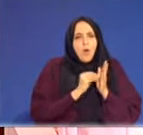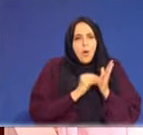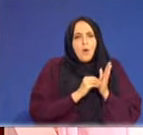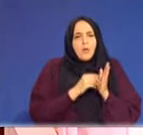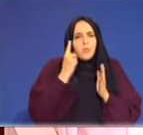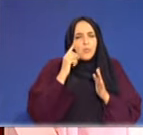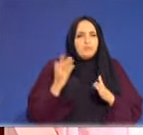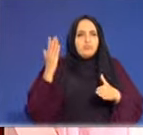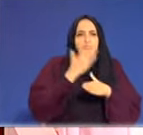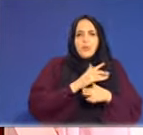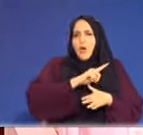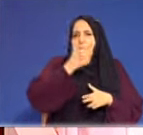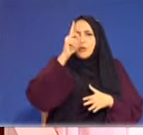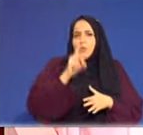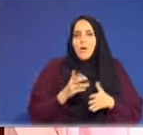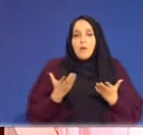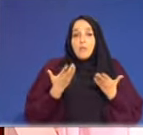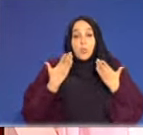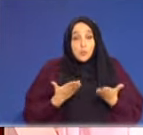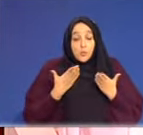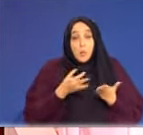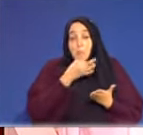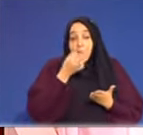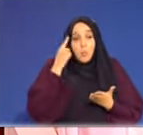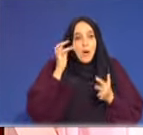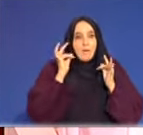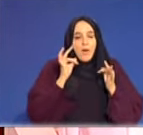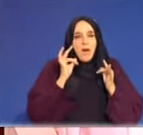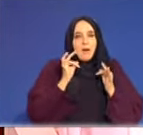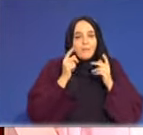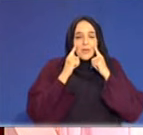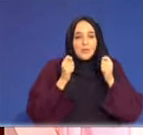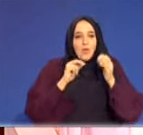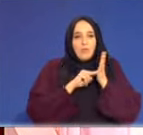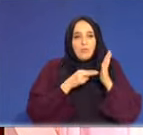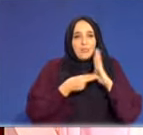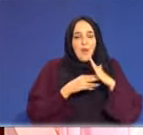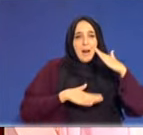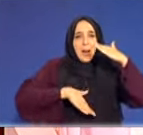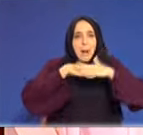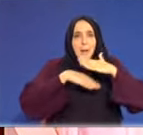على حقوق الآخرين. واليوم تحدثنا عن القاعدة، قاعدة التزام حدود الشريعة،